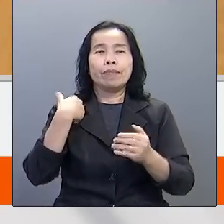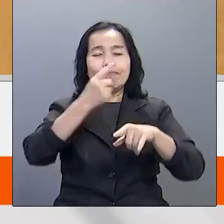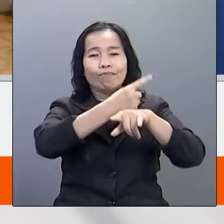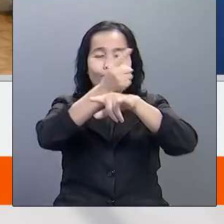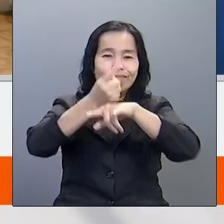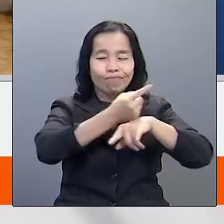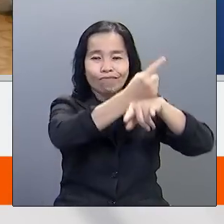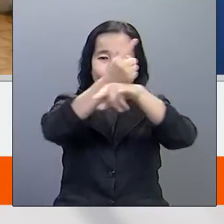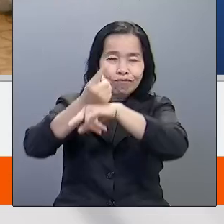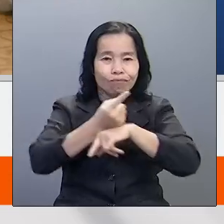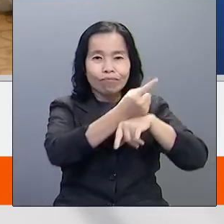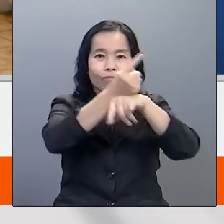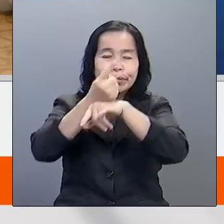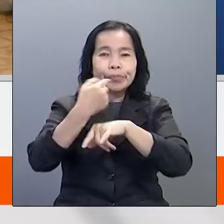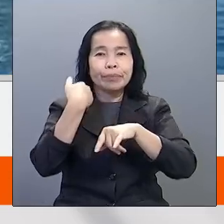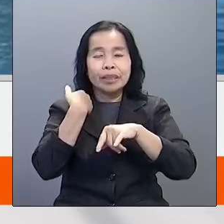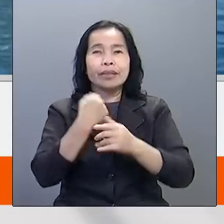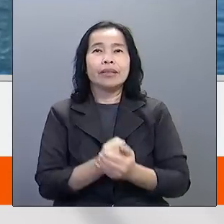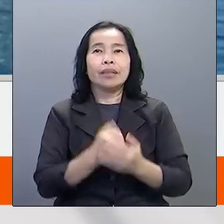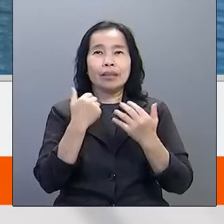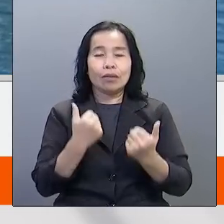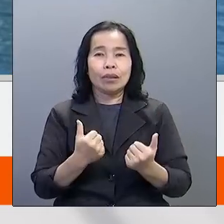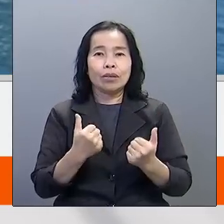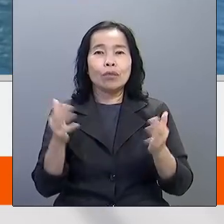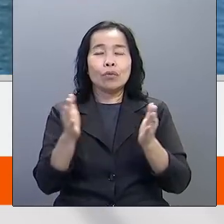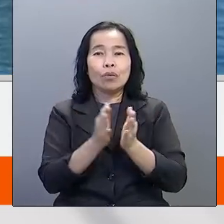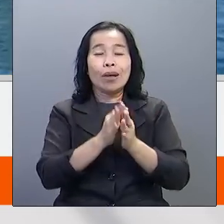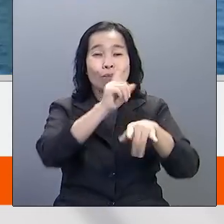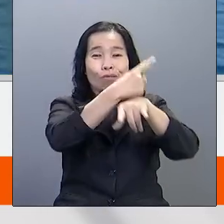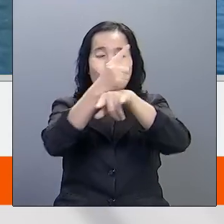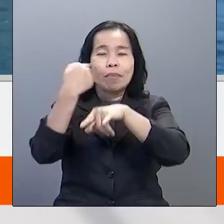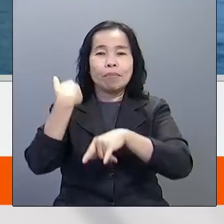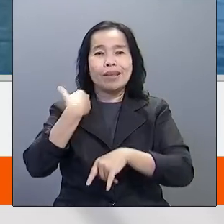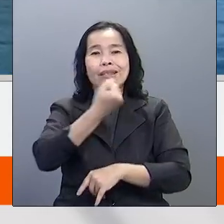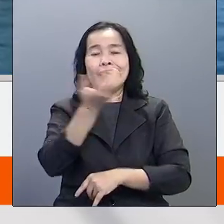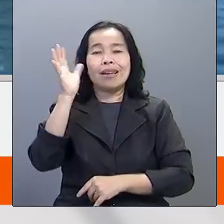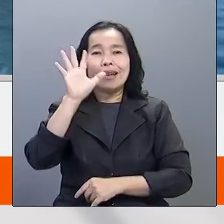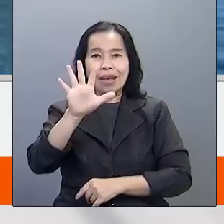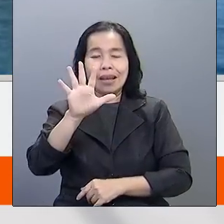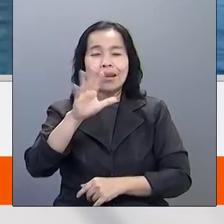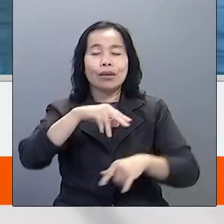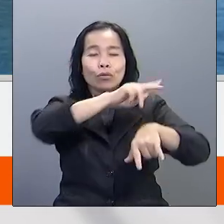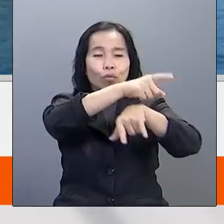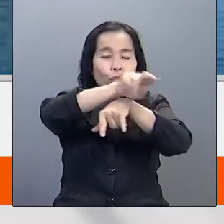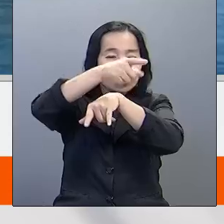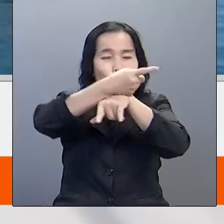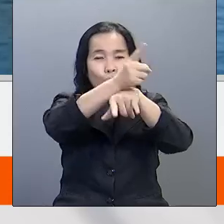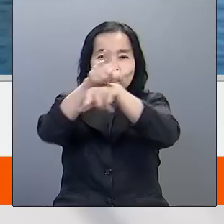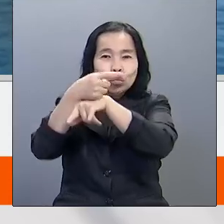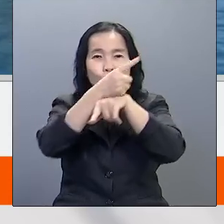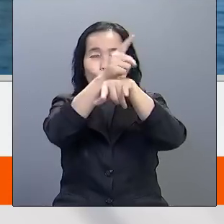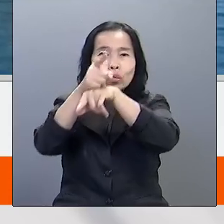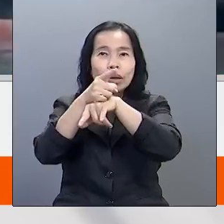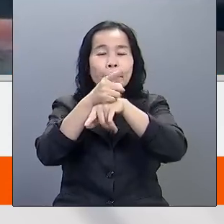ะครับแล้วก็มีเฮลิคอปเตอร์นะครับตอนนี้ทั้งหมด5เครื่องนะครับในการบินลาดตระเวนค้นหาครับโดยกองทัพอากาศก็ยัง